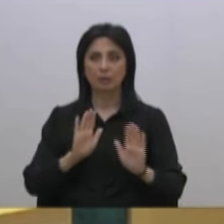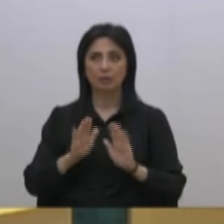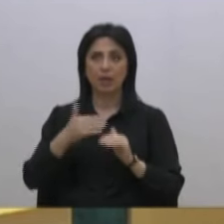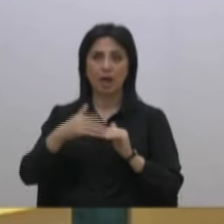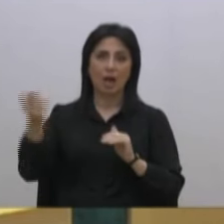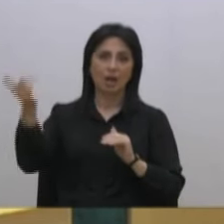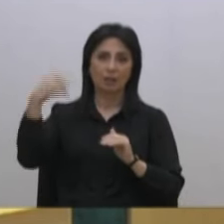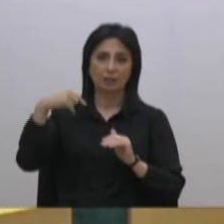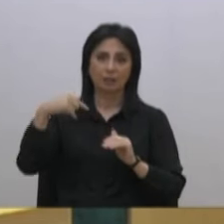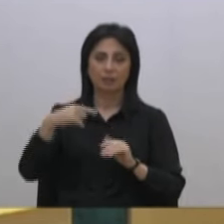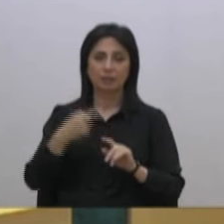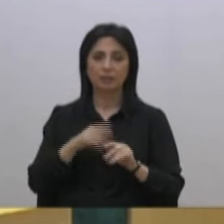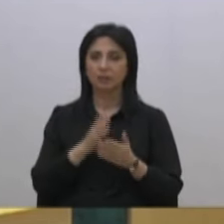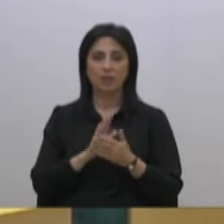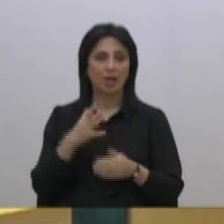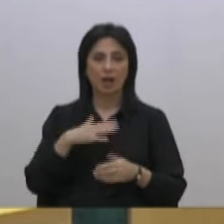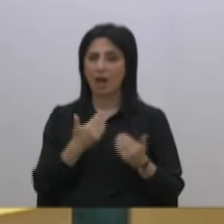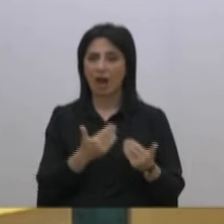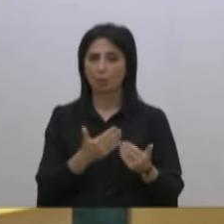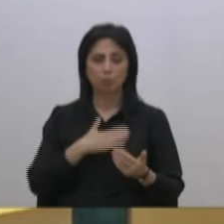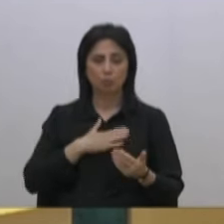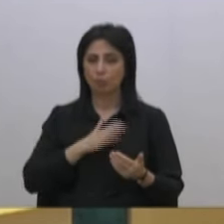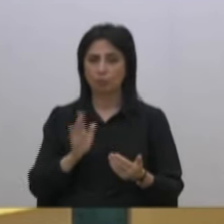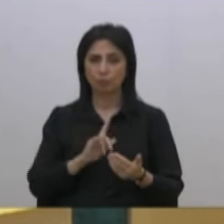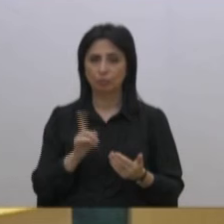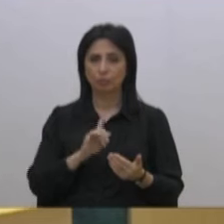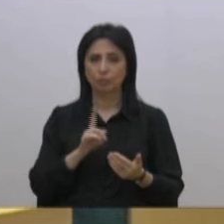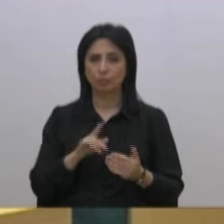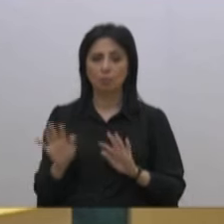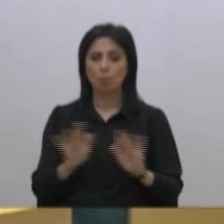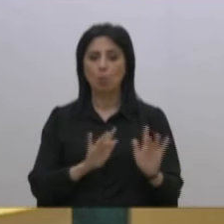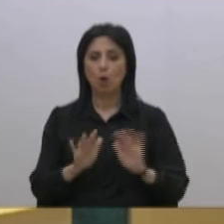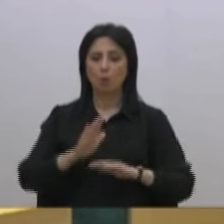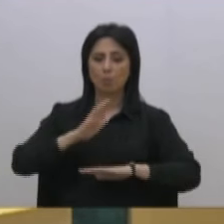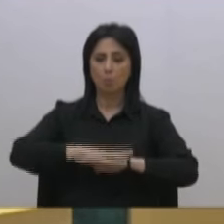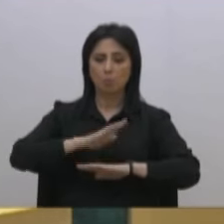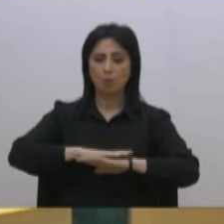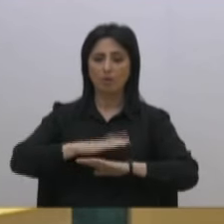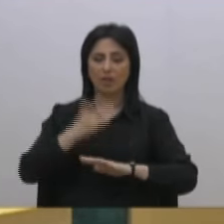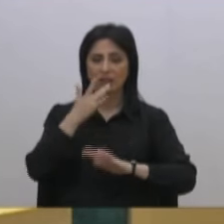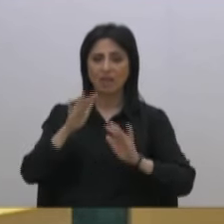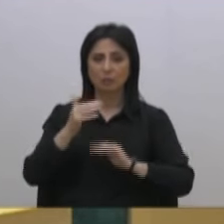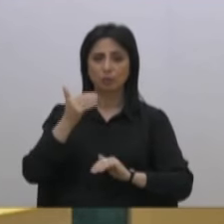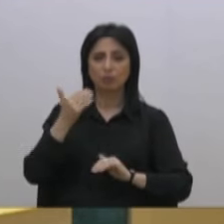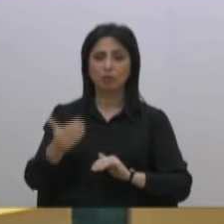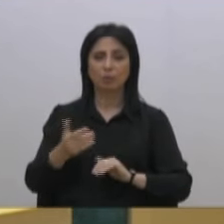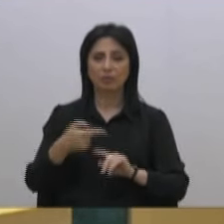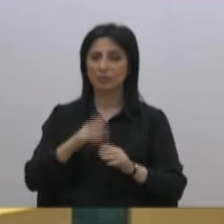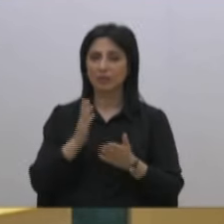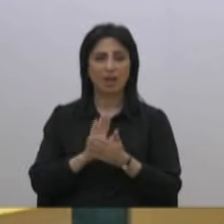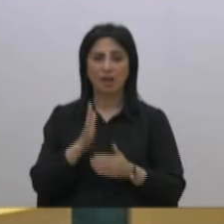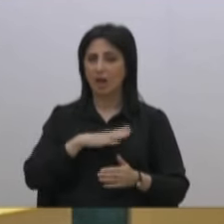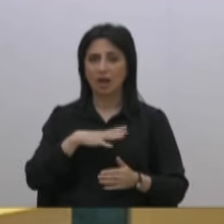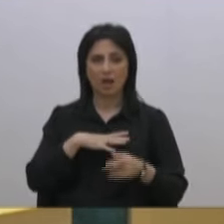გარეთა. ეს არ არის ქართული მოვლენა, როგორც მოქმედებს, როგორც იქცევა კოლექტიური ნაცმოძრაობა, ეს არ